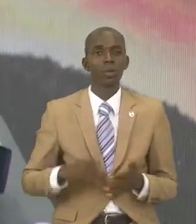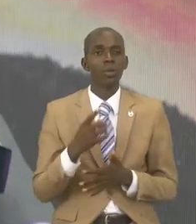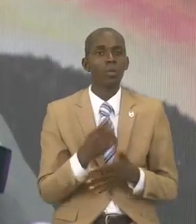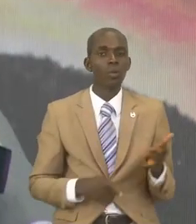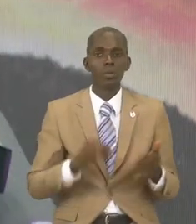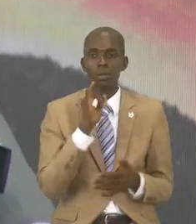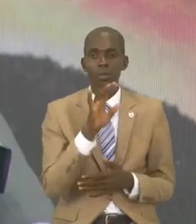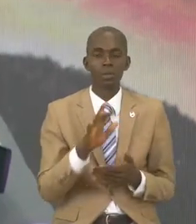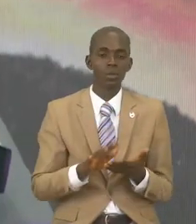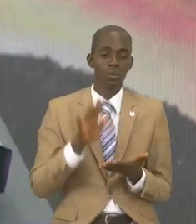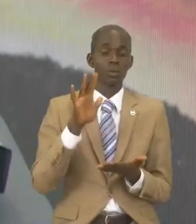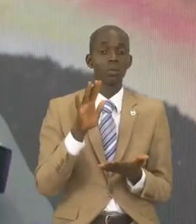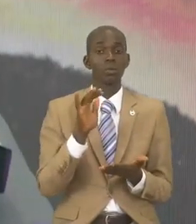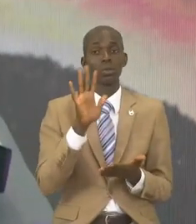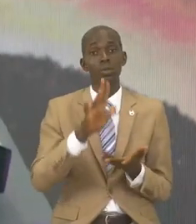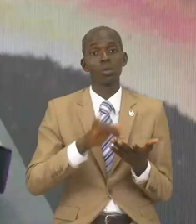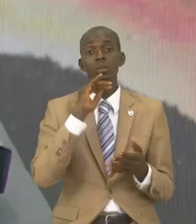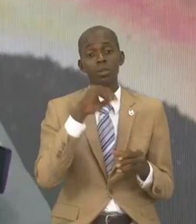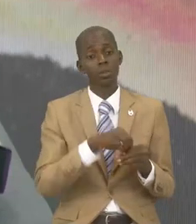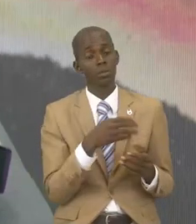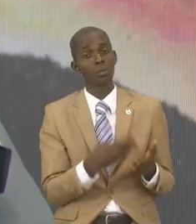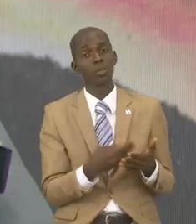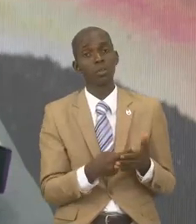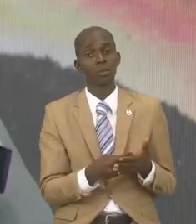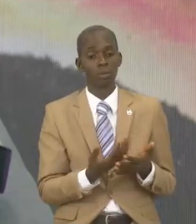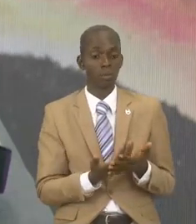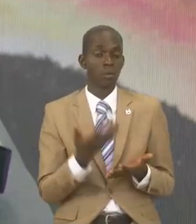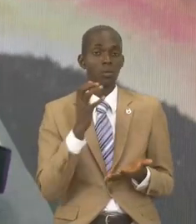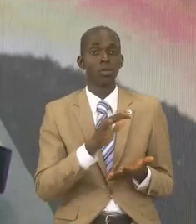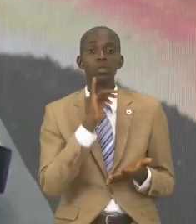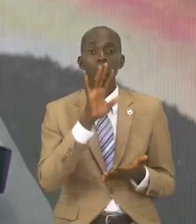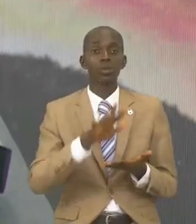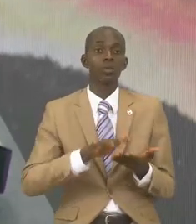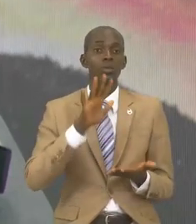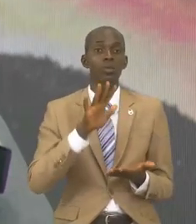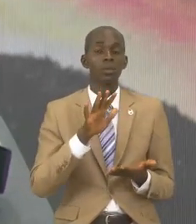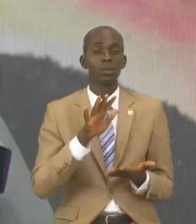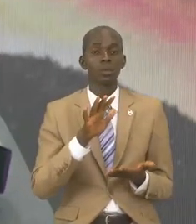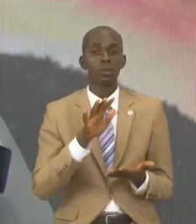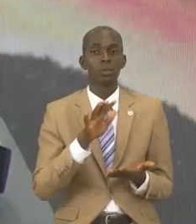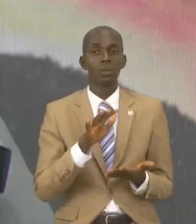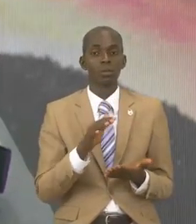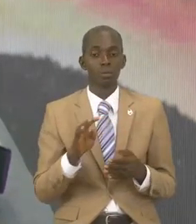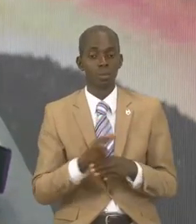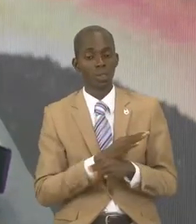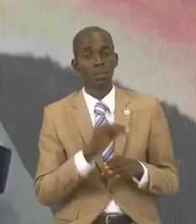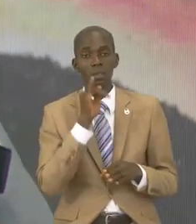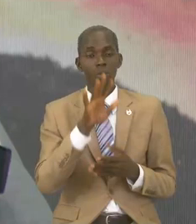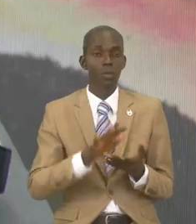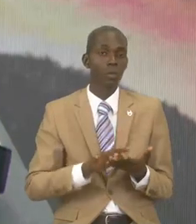gloire? L'argent, la richesse, les biens, les